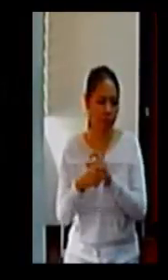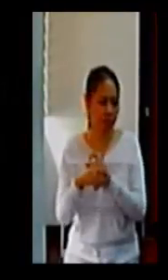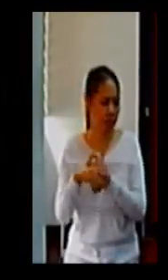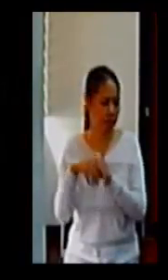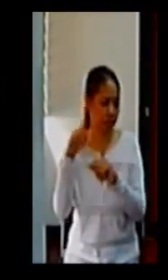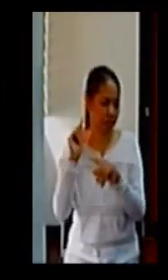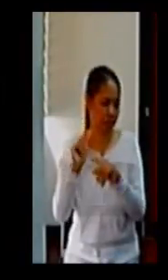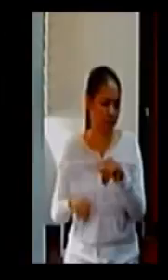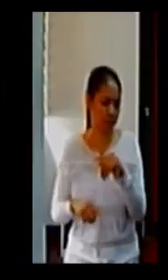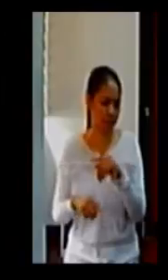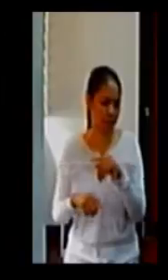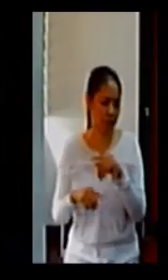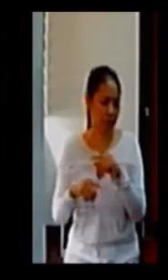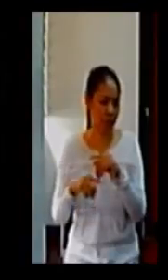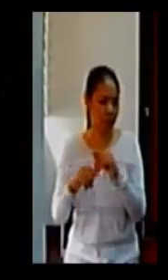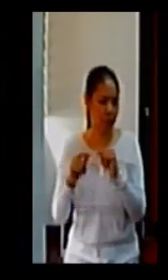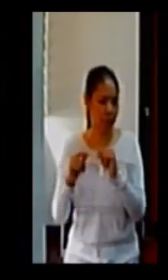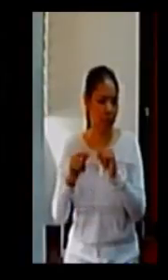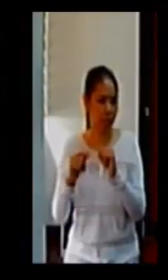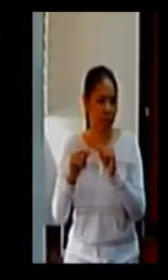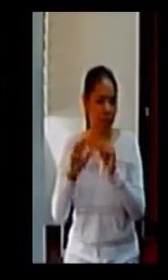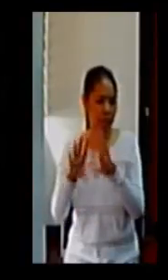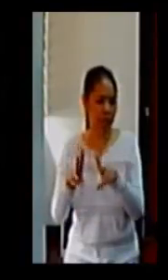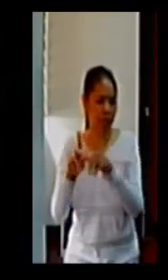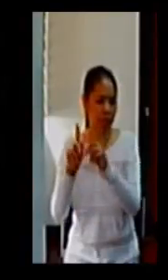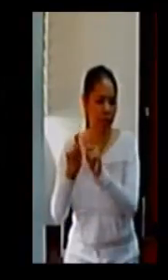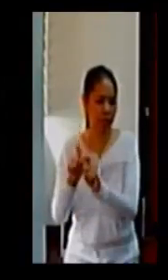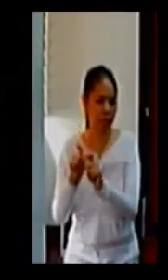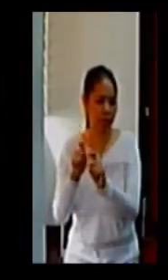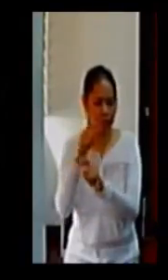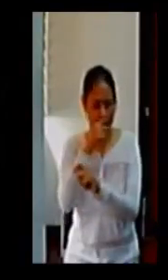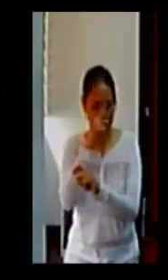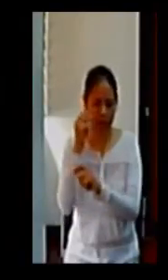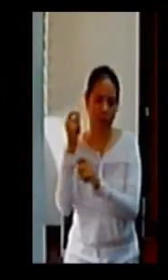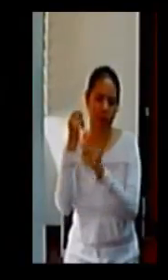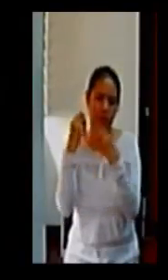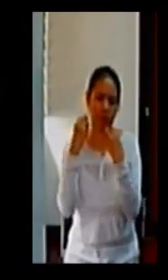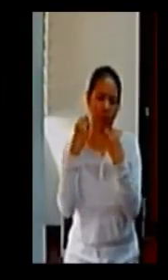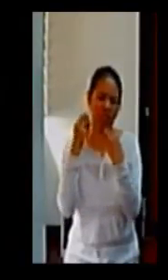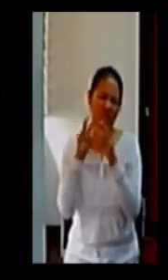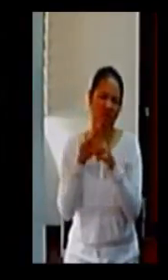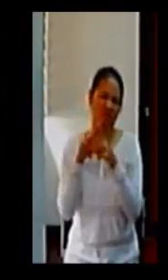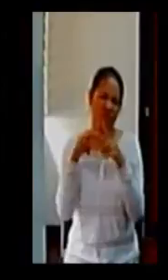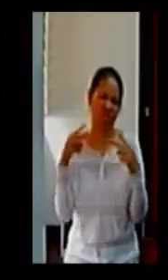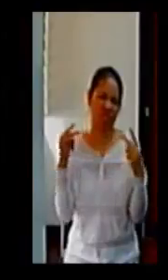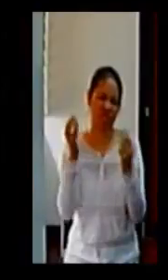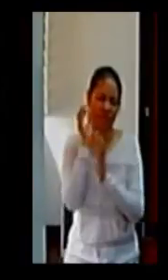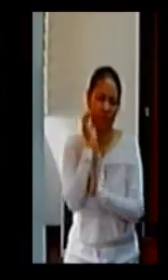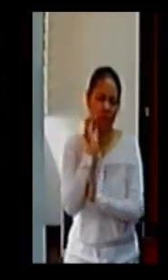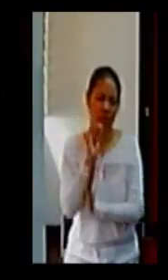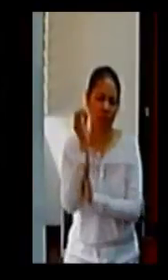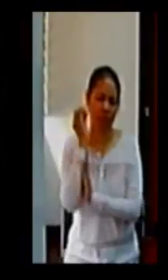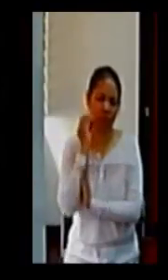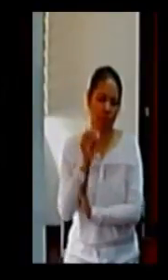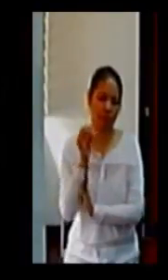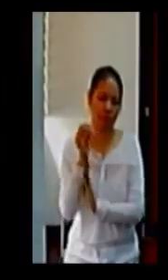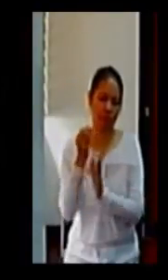you can't cope with it because it's too masyadong madalas nangyayari